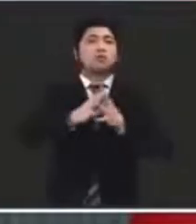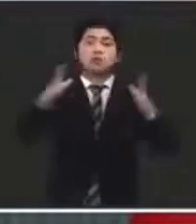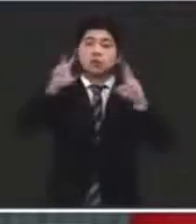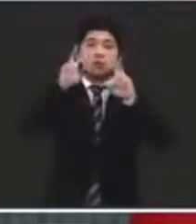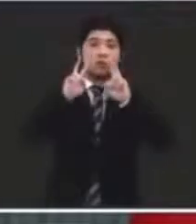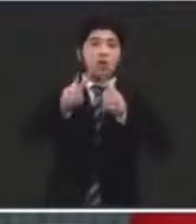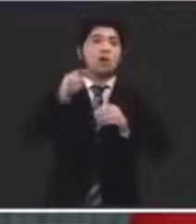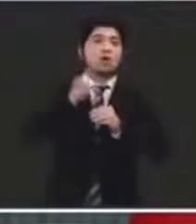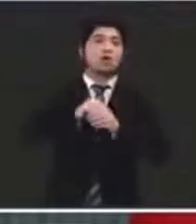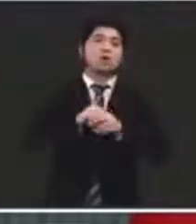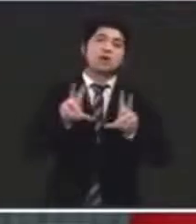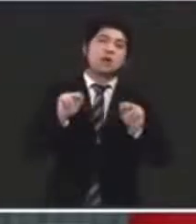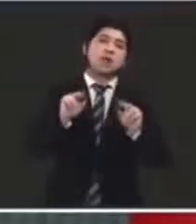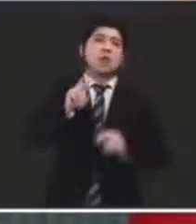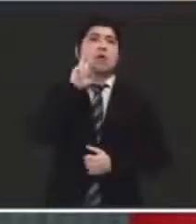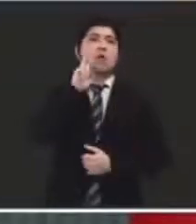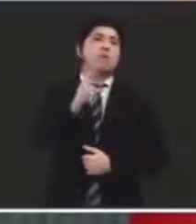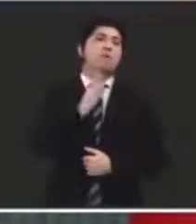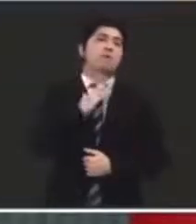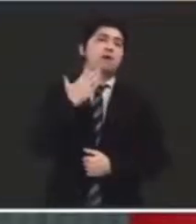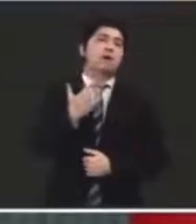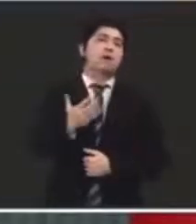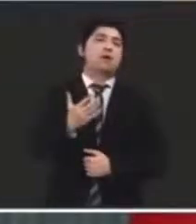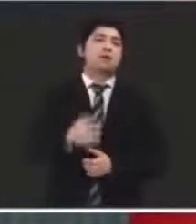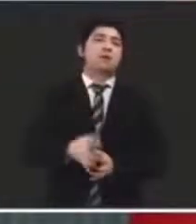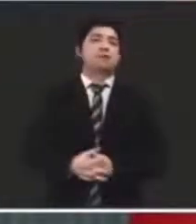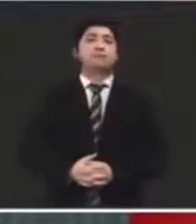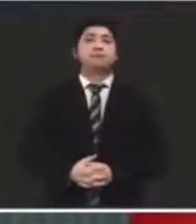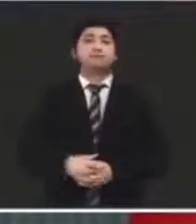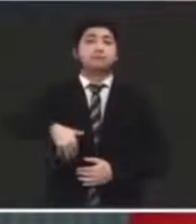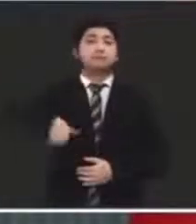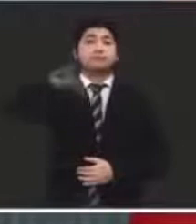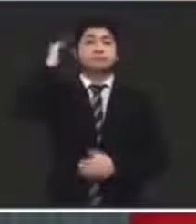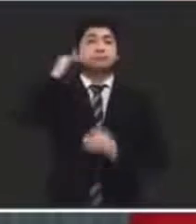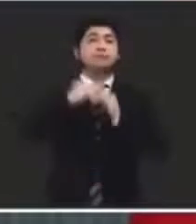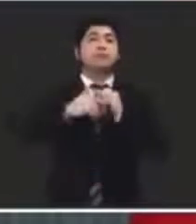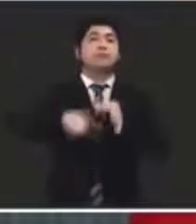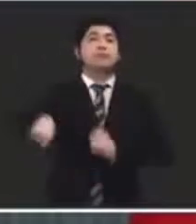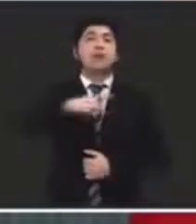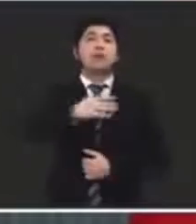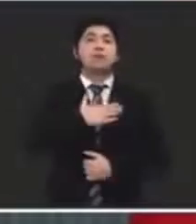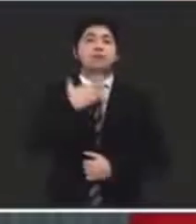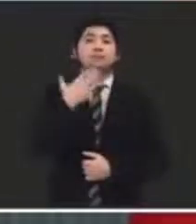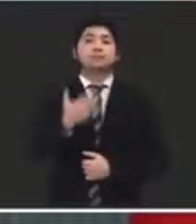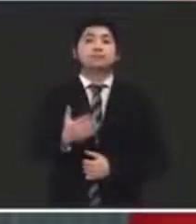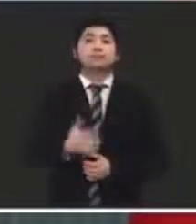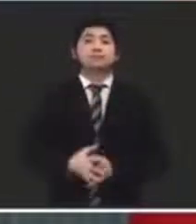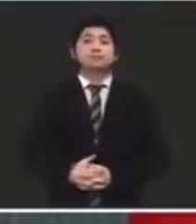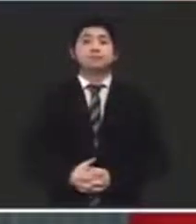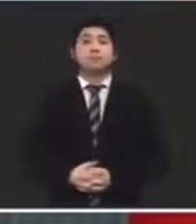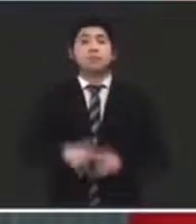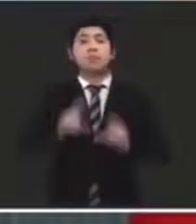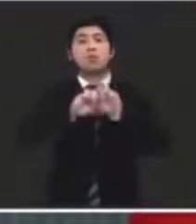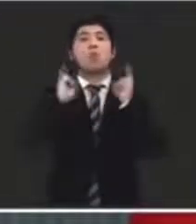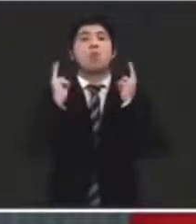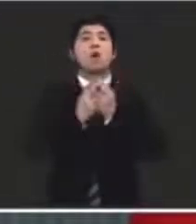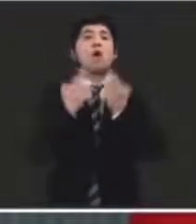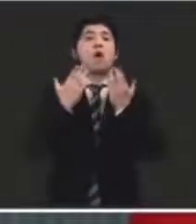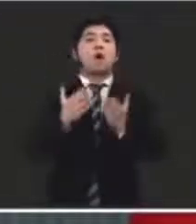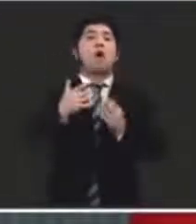göstermeye yeterli bir işarettir Aziz milletim dünya